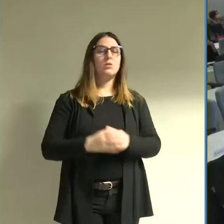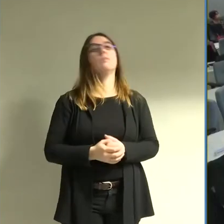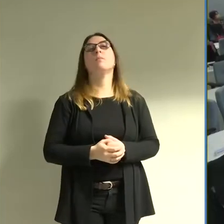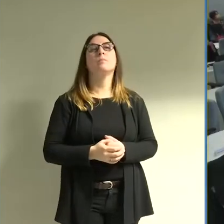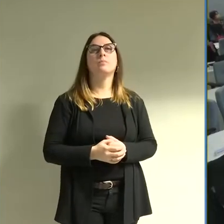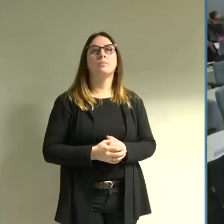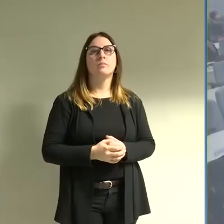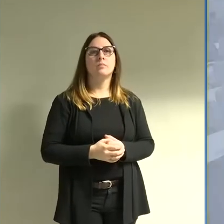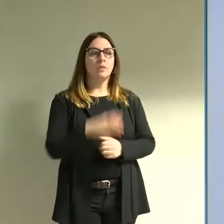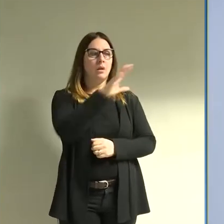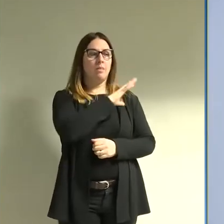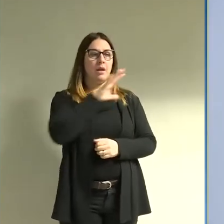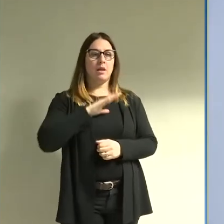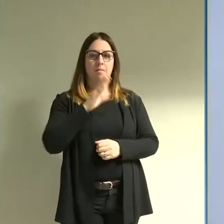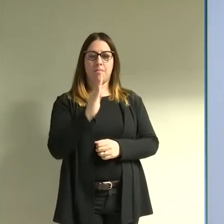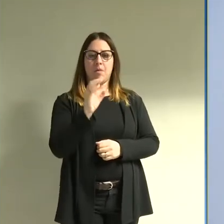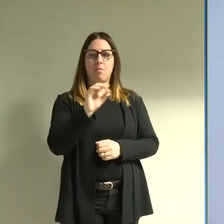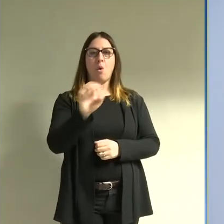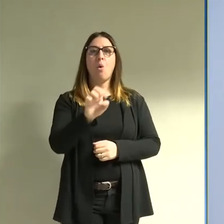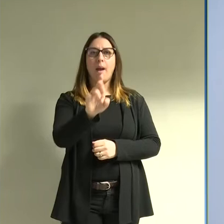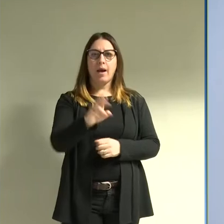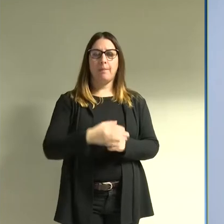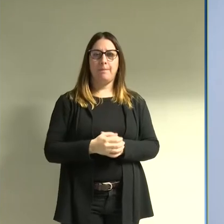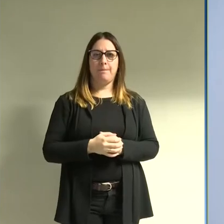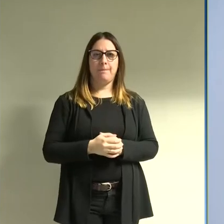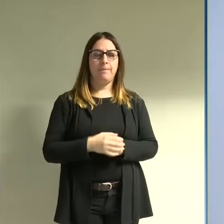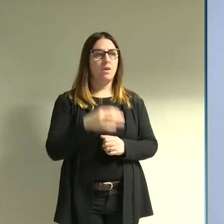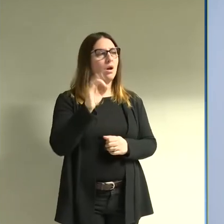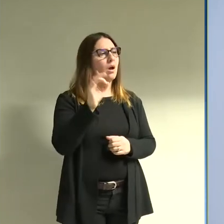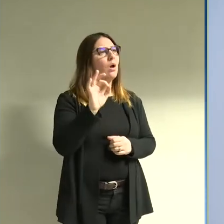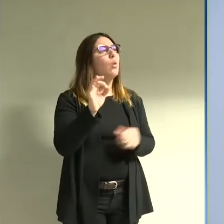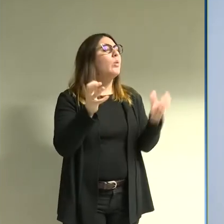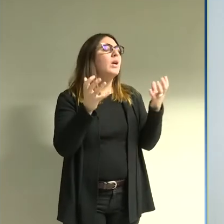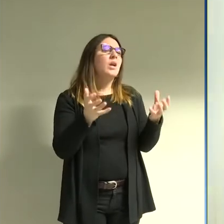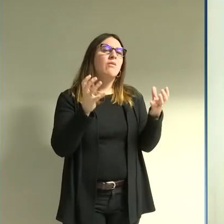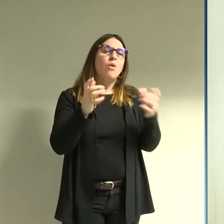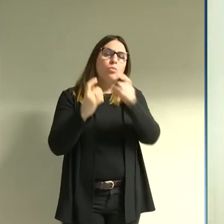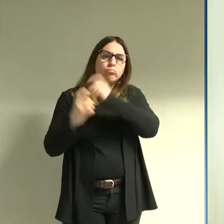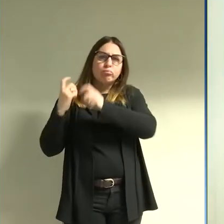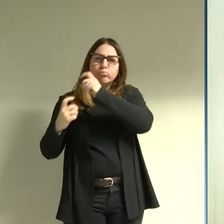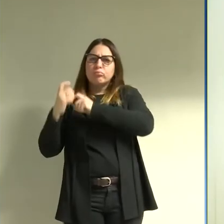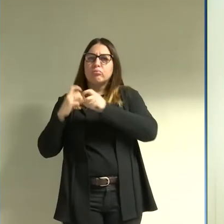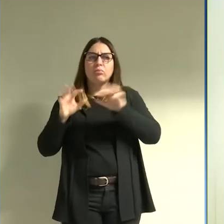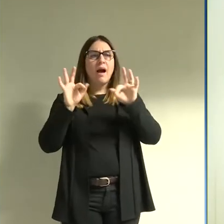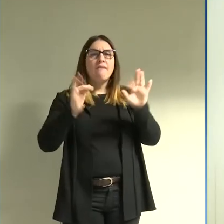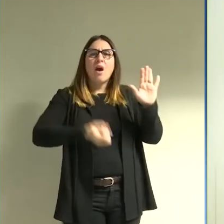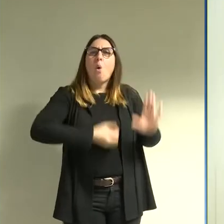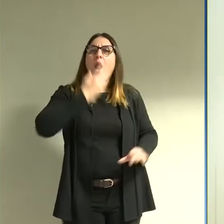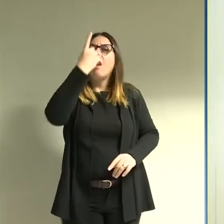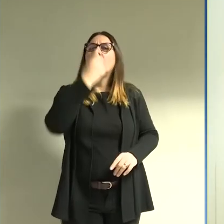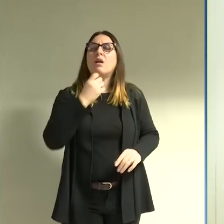madame r oui moi je voulais revenir sur le la question orale si j'ai bien